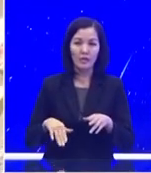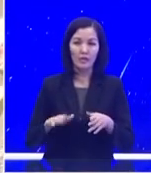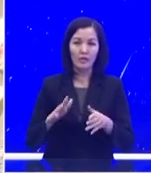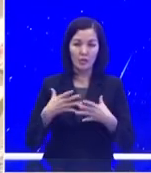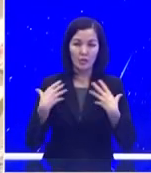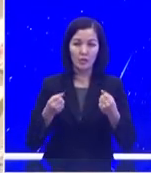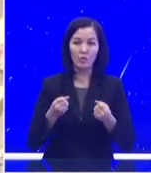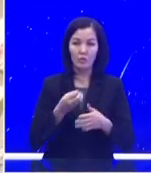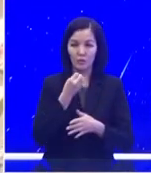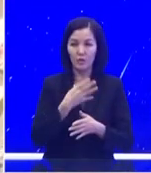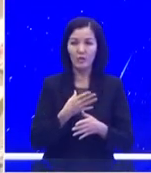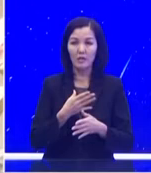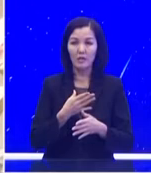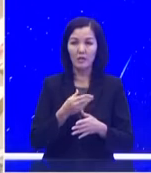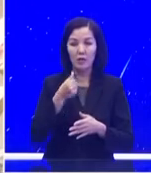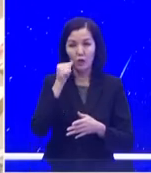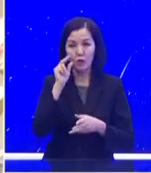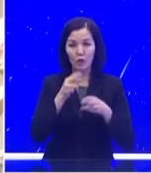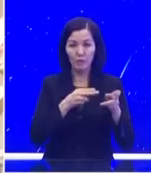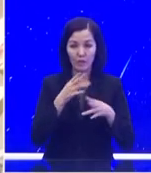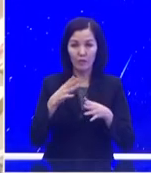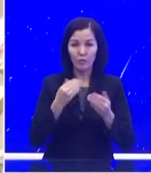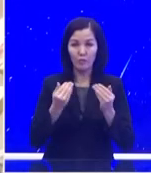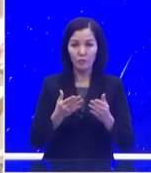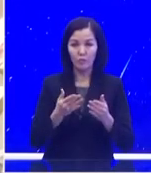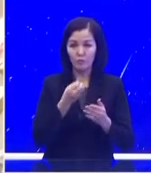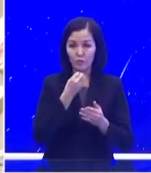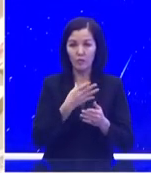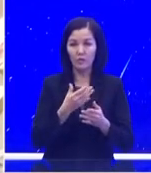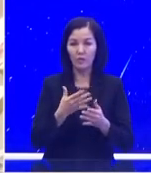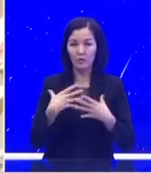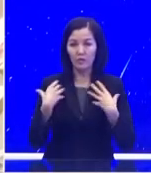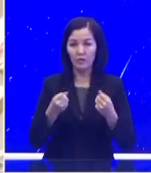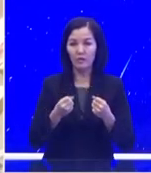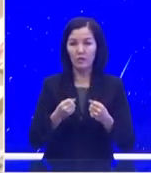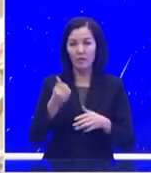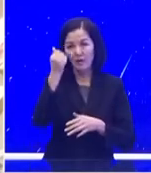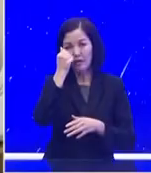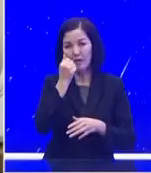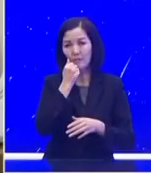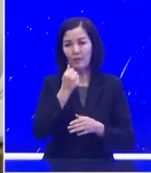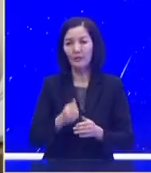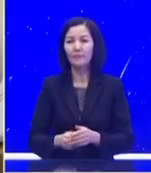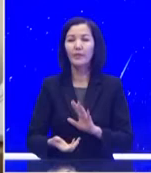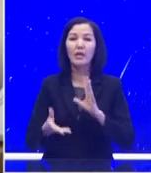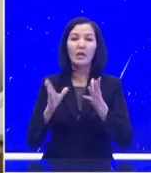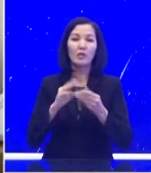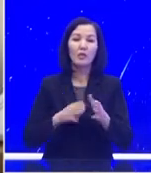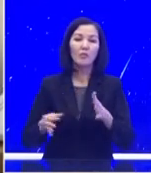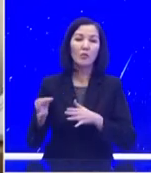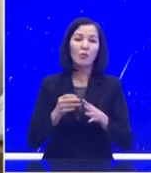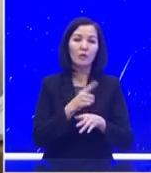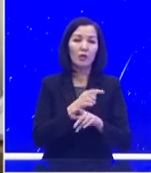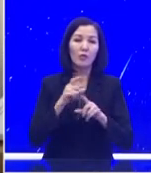Кеше шықтым, бүгін мен реанимацияда болдым түнде, бүгін қазір мен ерге келдім. Тегі рахмет бәрін. Жалпы облыстық